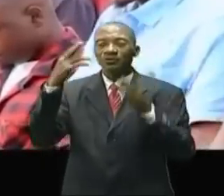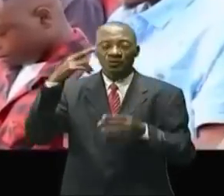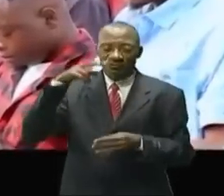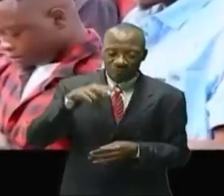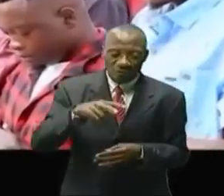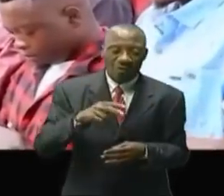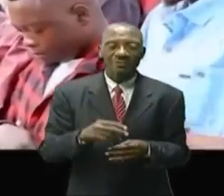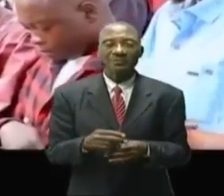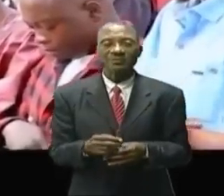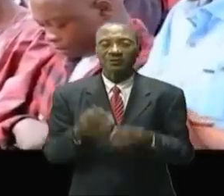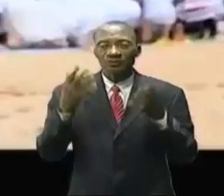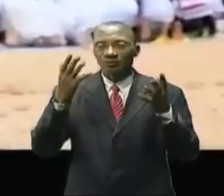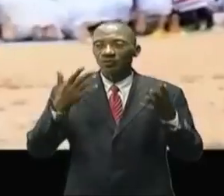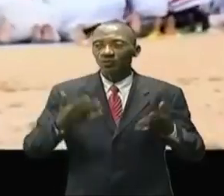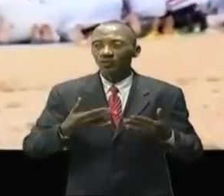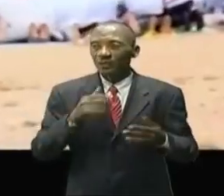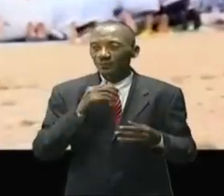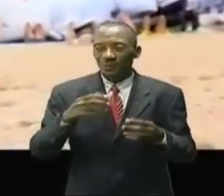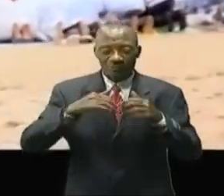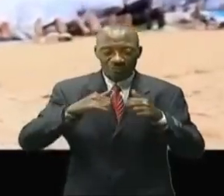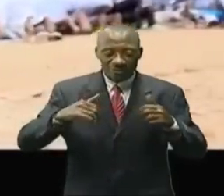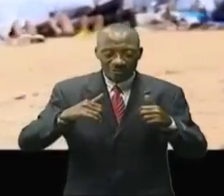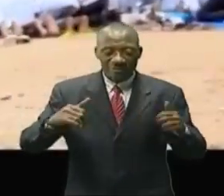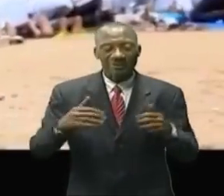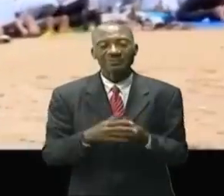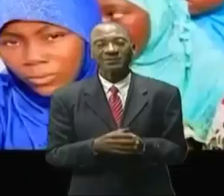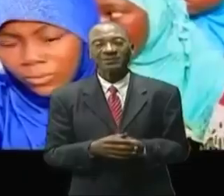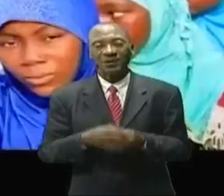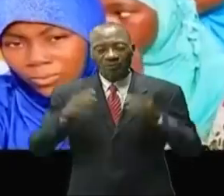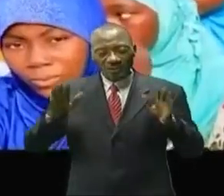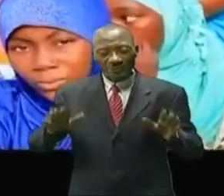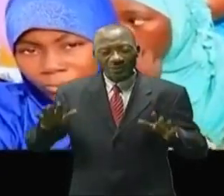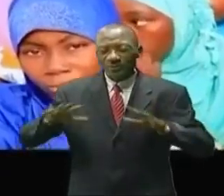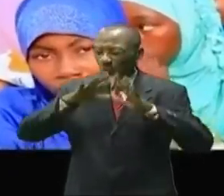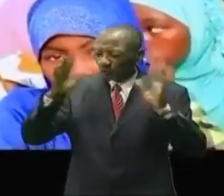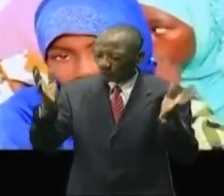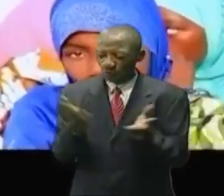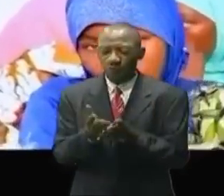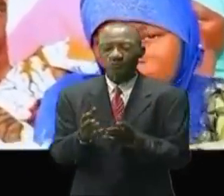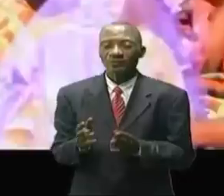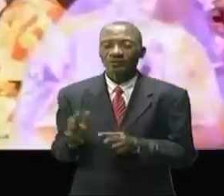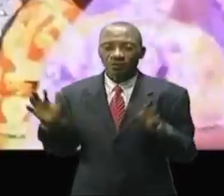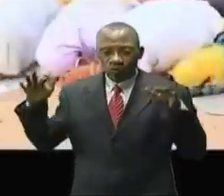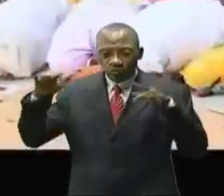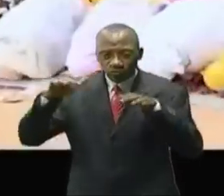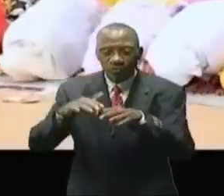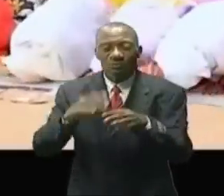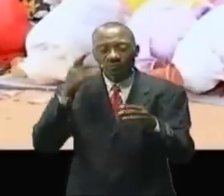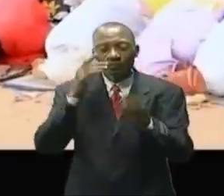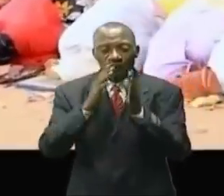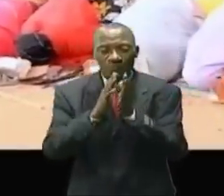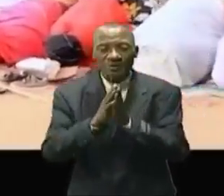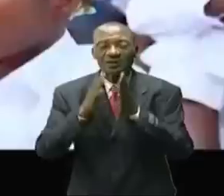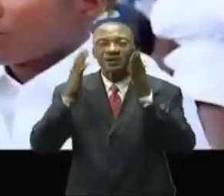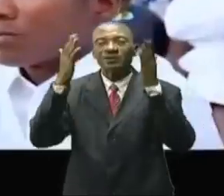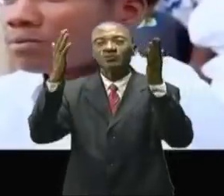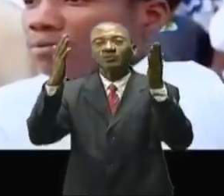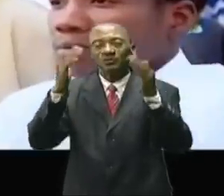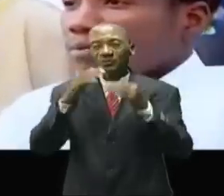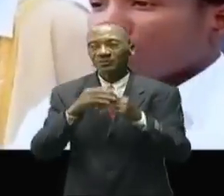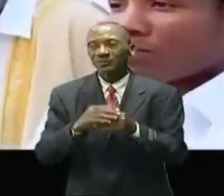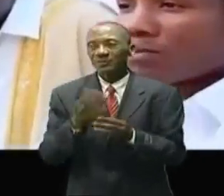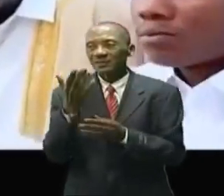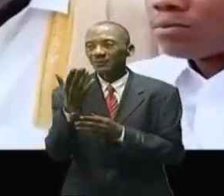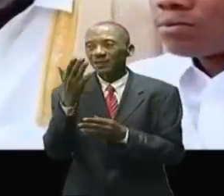les musulmans de cette partie du pays ont prié Dieu de se souvenir de leur frère qui est en prison. Imam Majaliwa